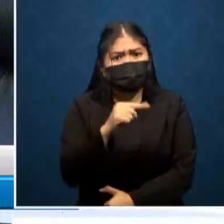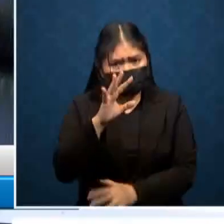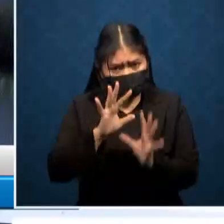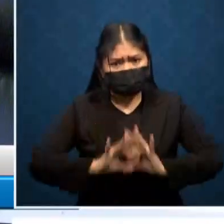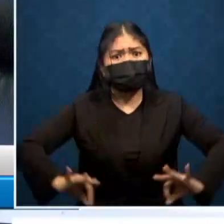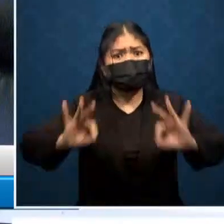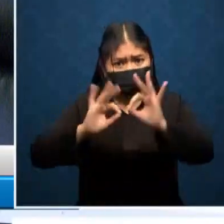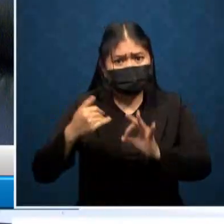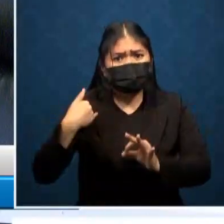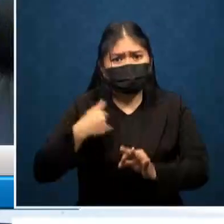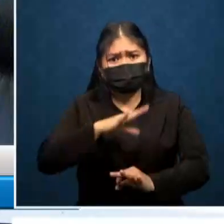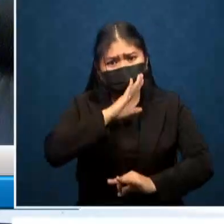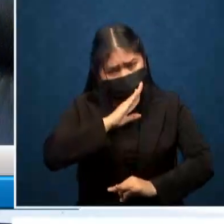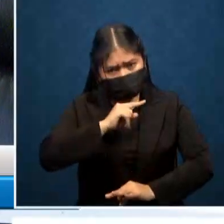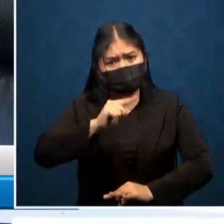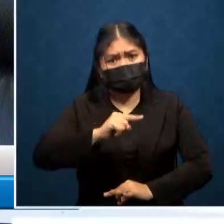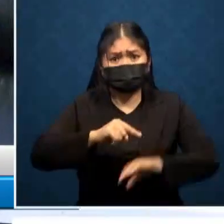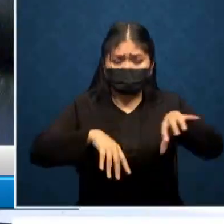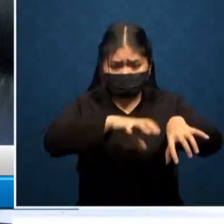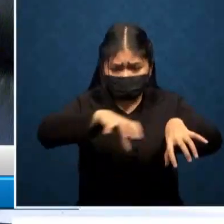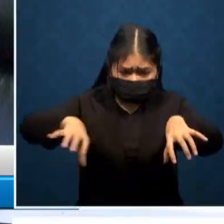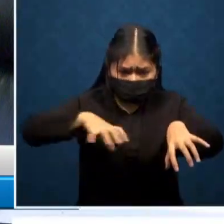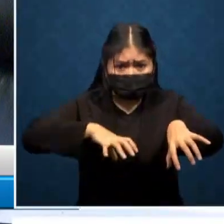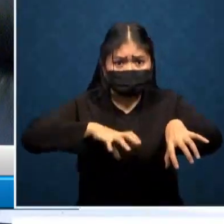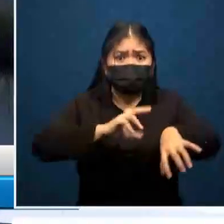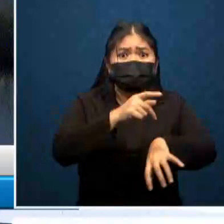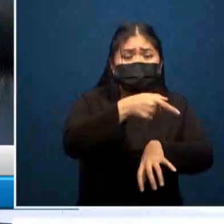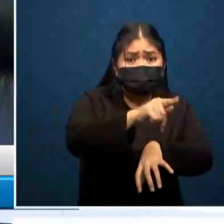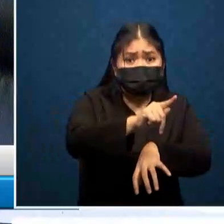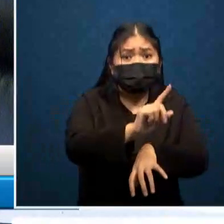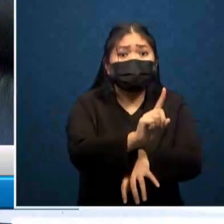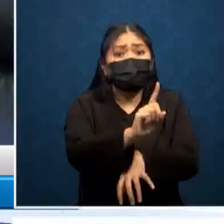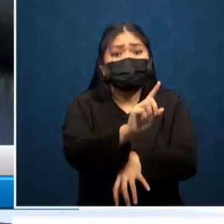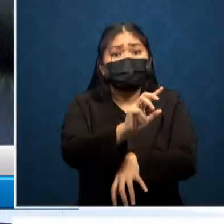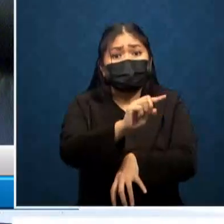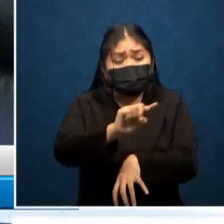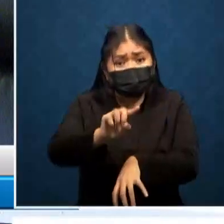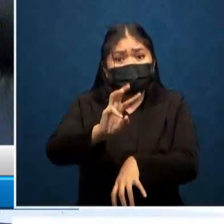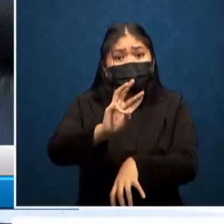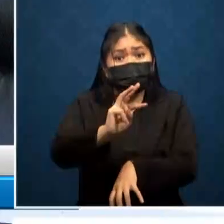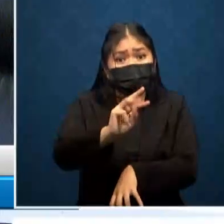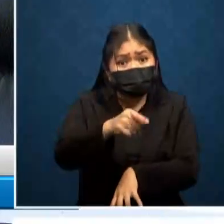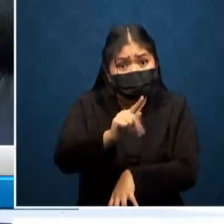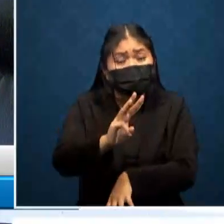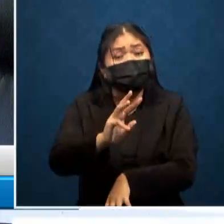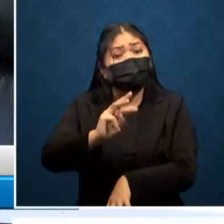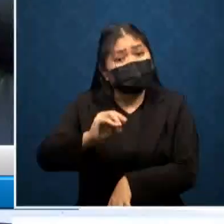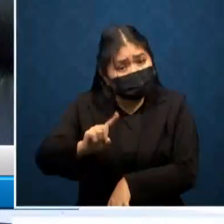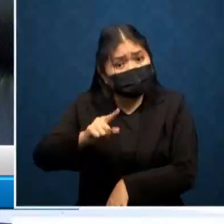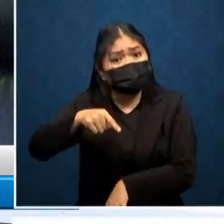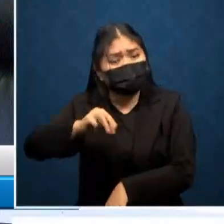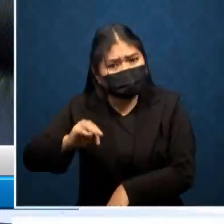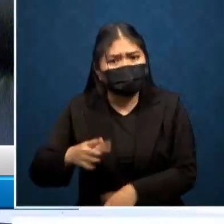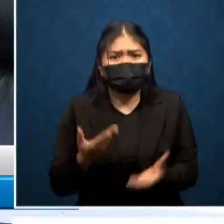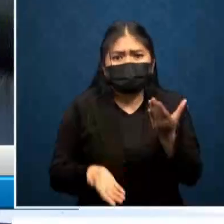ญมากนะครับการตั้งอกสเขตพื้นที่ทั้งประถมและมัธยมนะตอนนี้สำนักงานเขตพื้